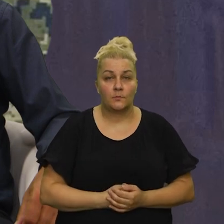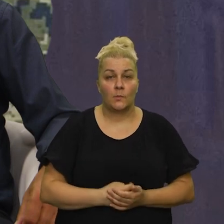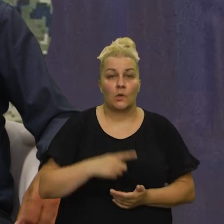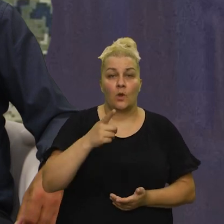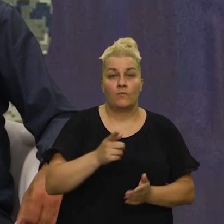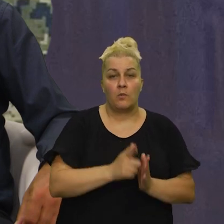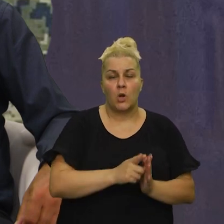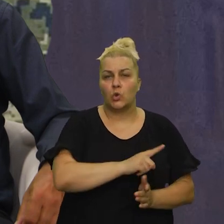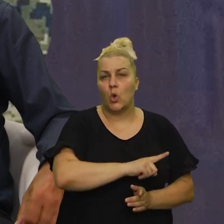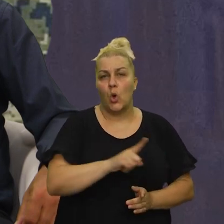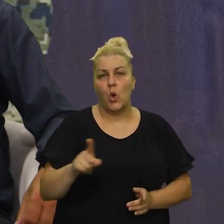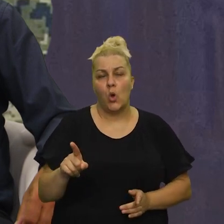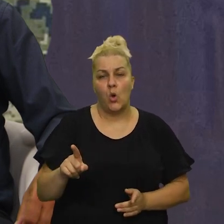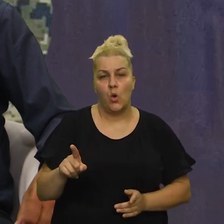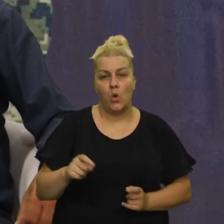bio sve do